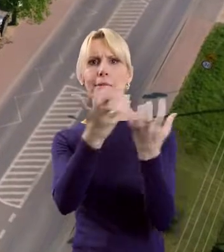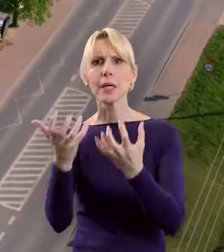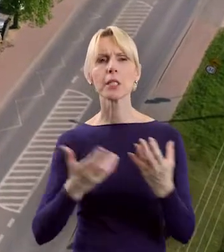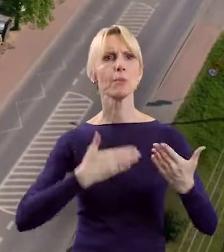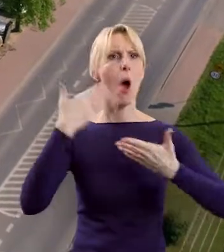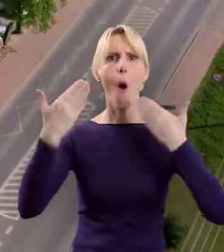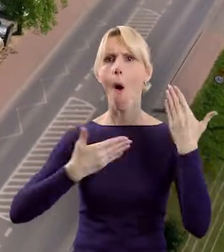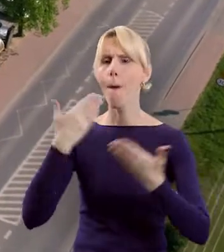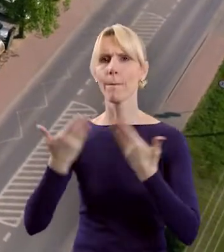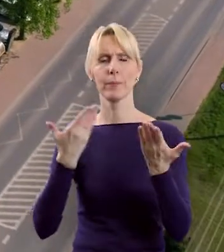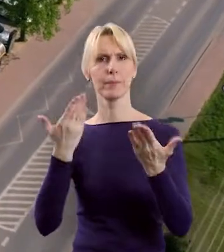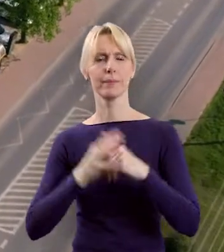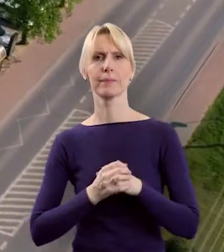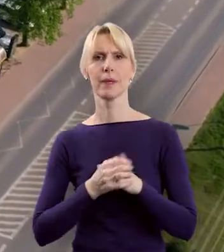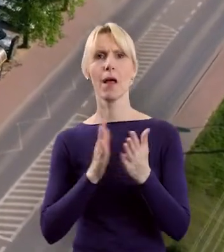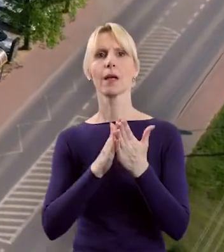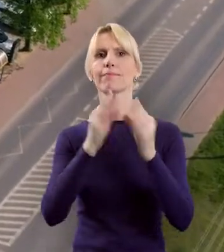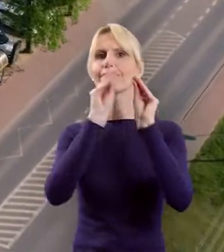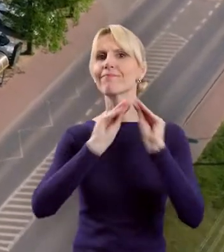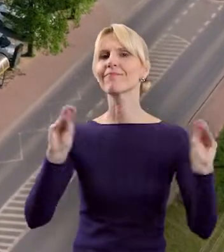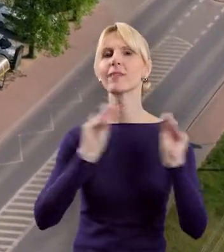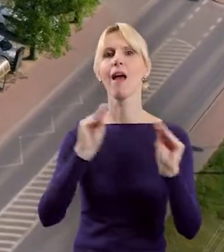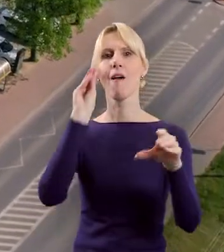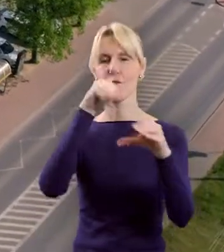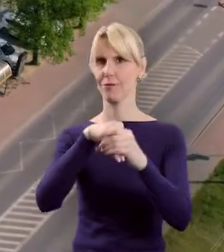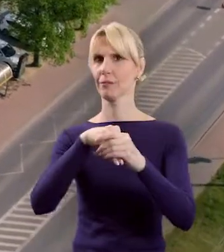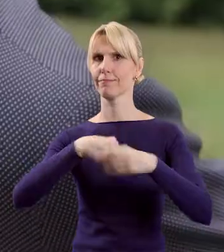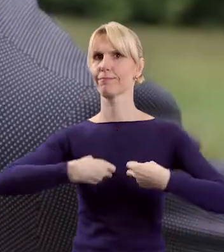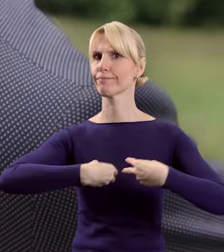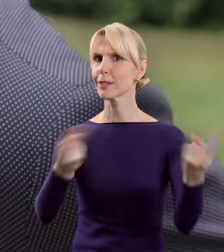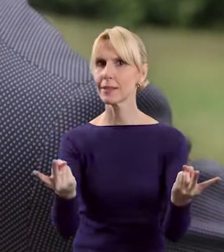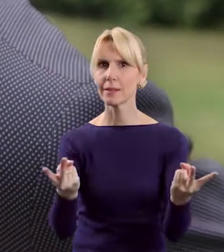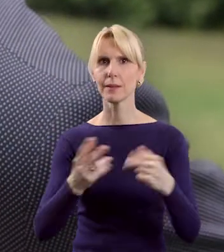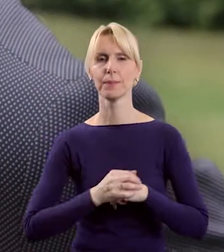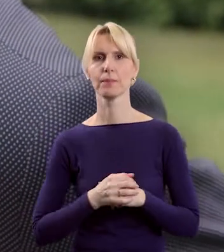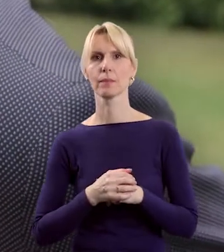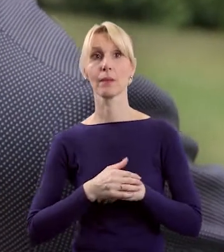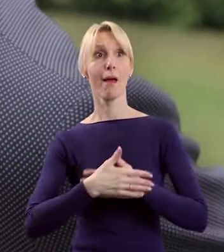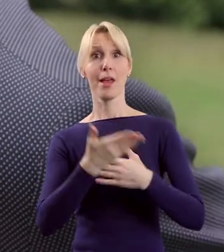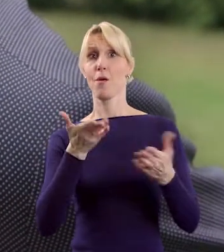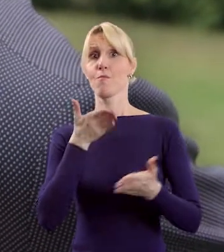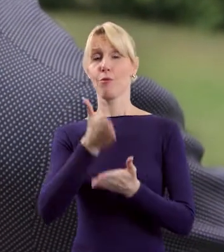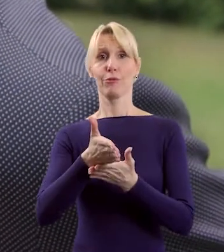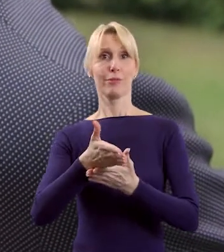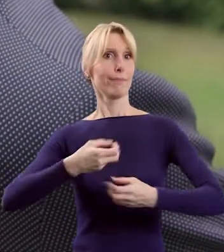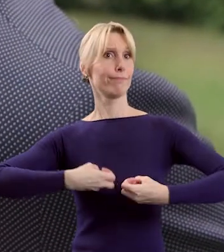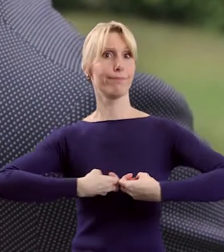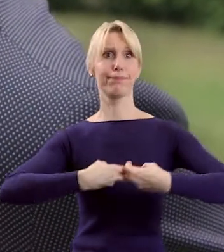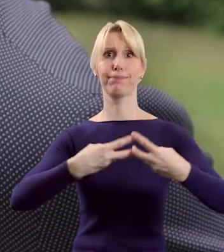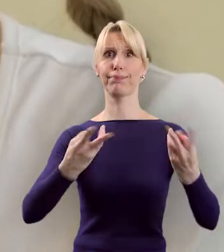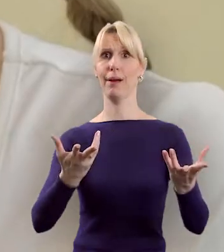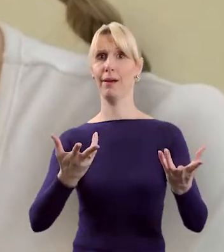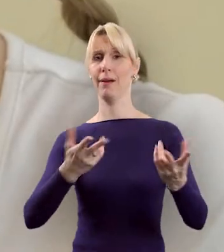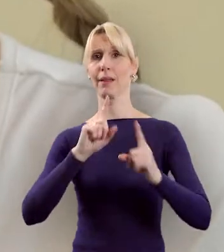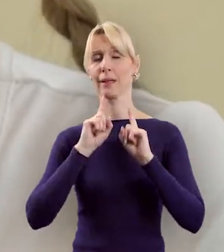mówić o tym, rozszerzać ideę edukacji włączającej, a później po prostu drogą rozpowszechniania